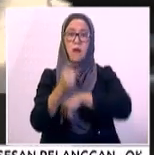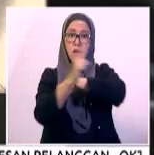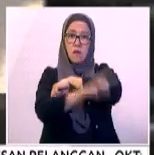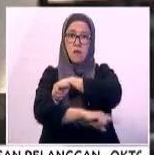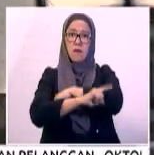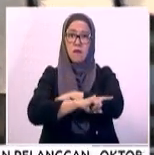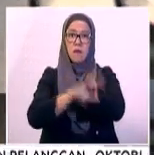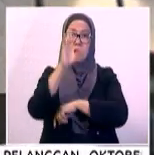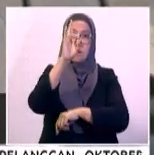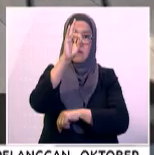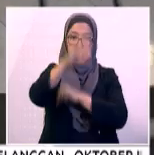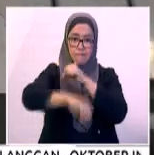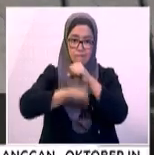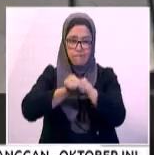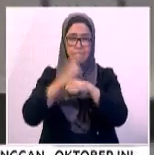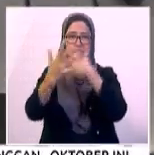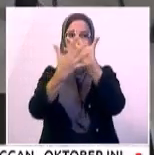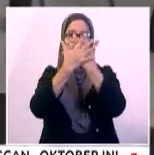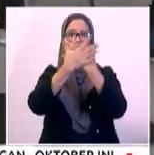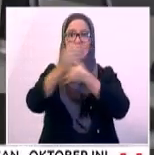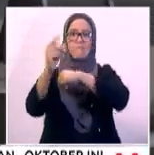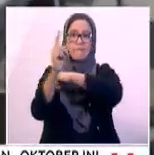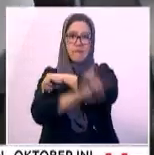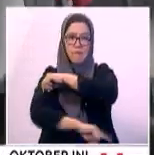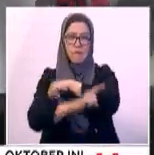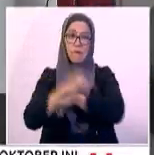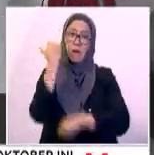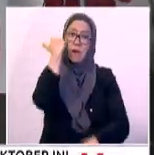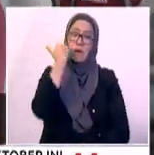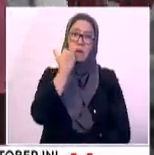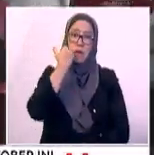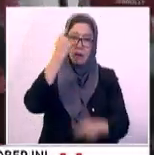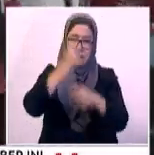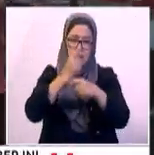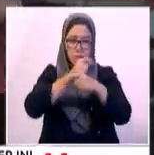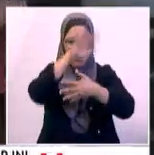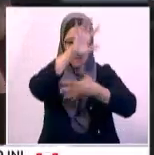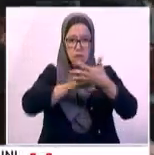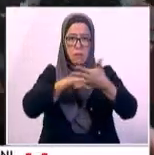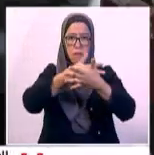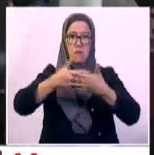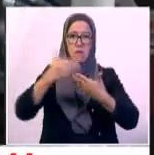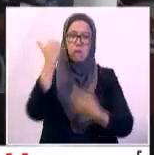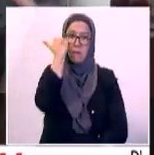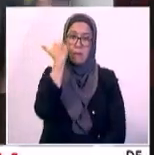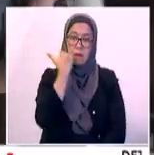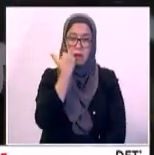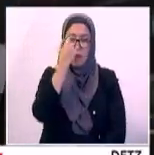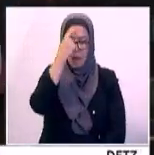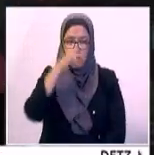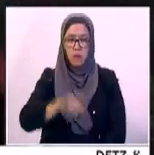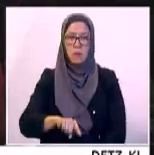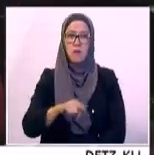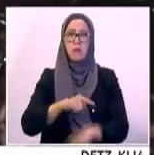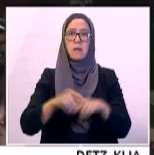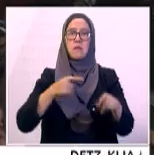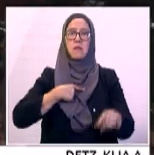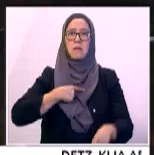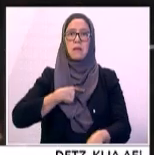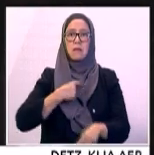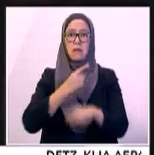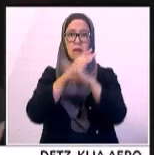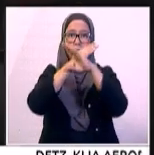denda. Mahkamah menetapkan beberapa siri bicara bermula Oktober hingga Disember untuk bela diri. Seramai 29